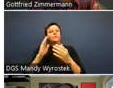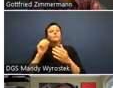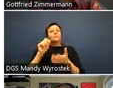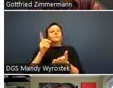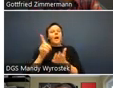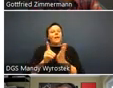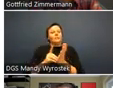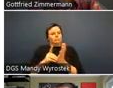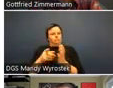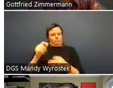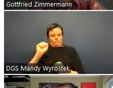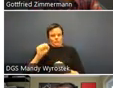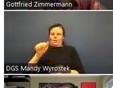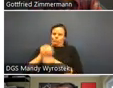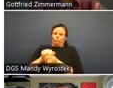Fußnoten einfüge